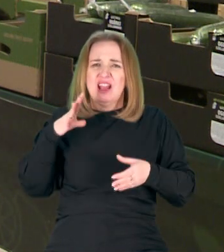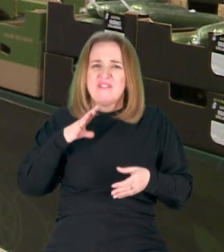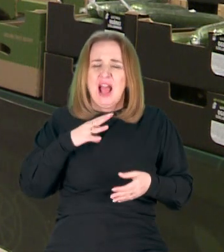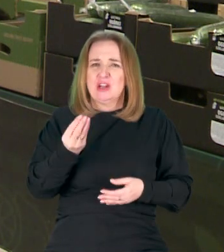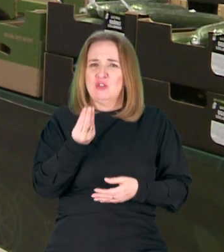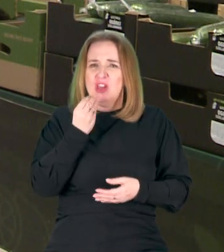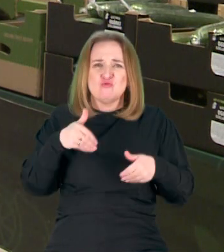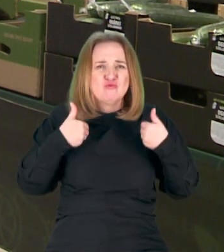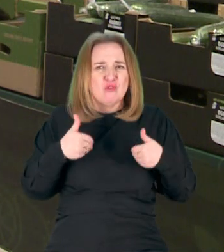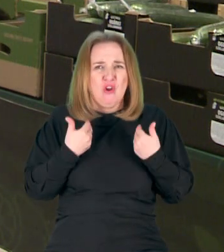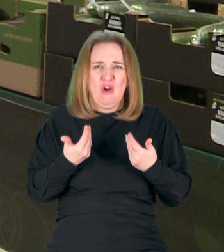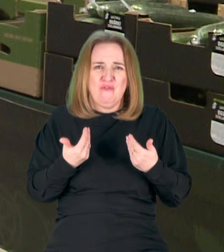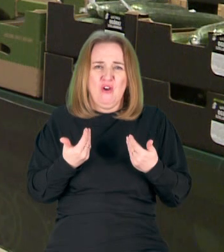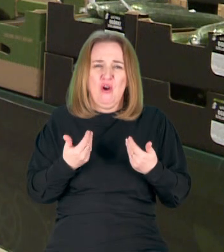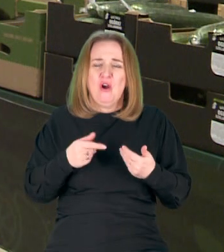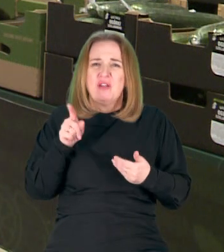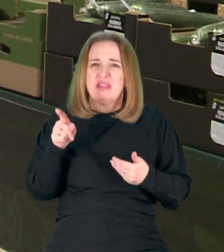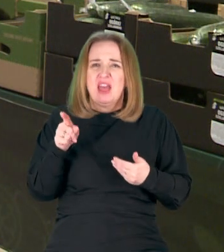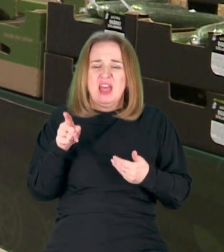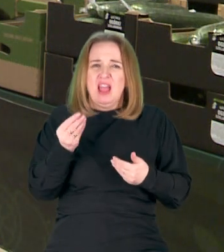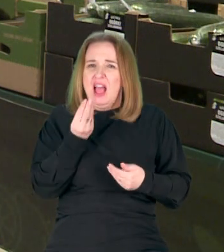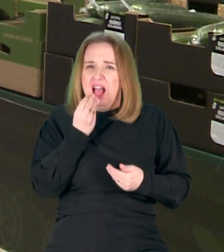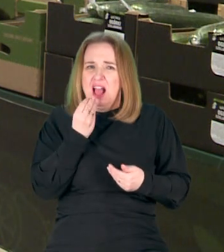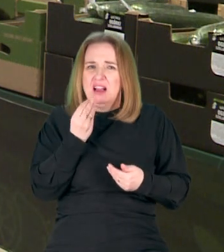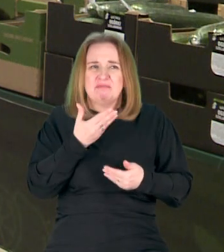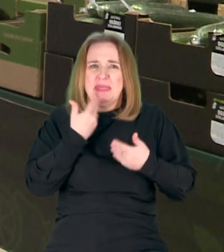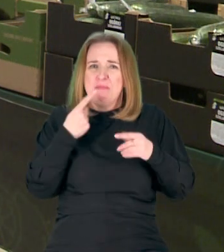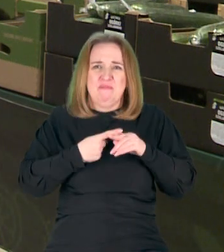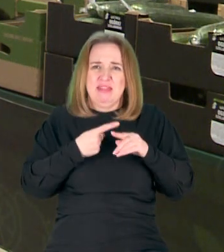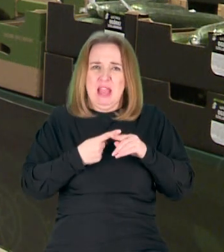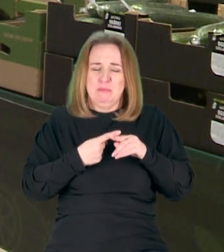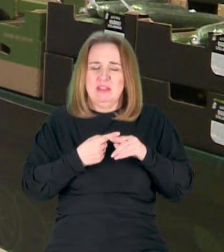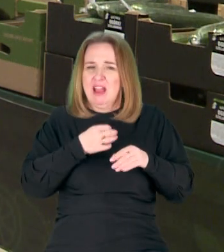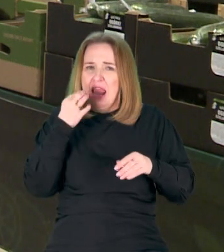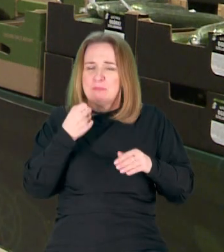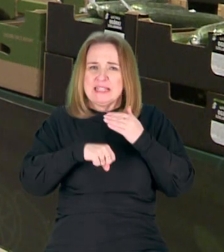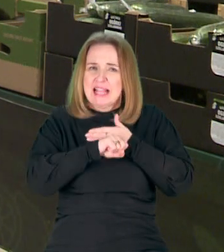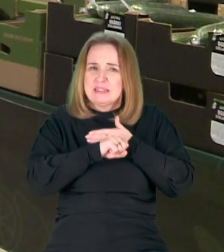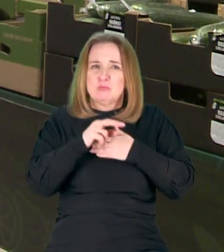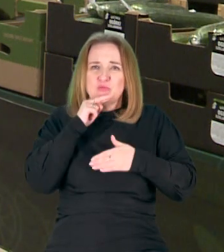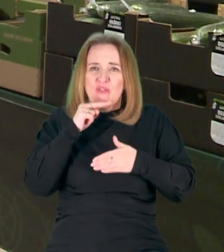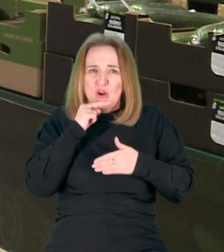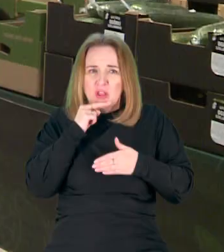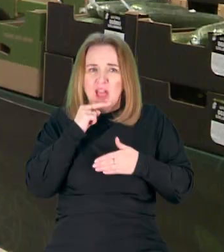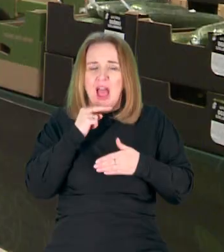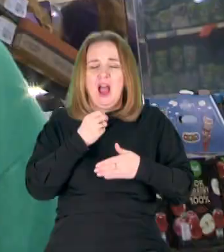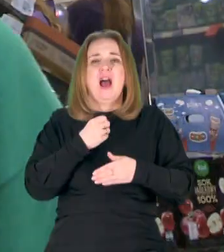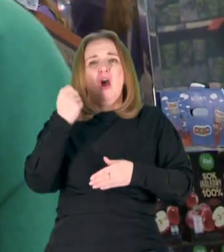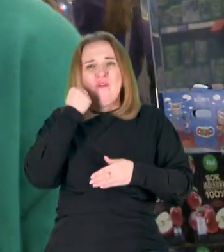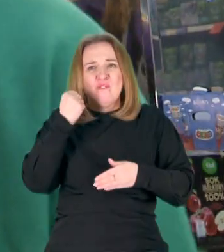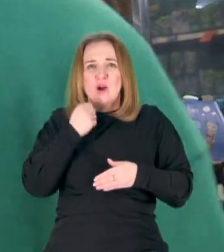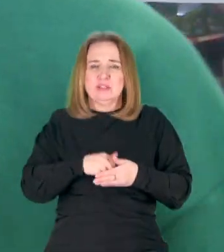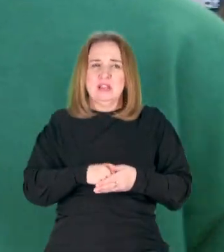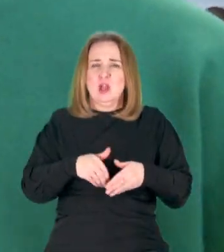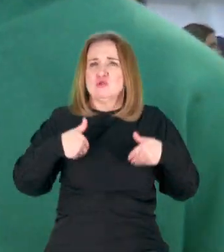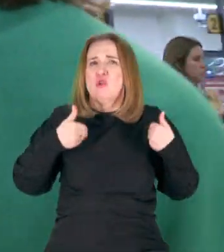pustych kalorii zjeść coś pożywnego, chipsy ziemniaczane zastąpić chipsami owocowymi, a kolę zastąpić wodą. Ja